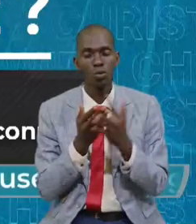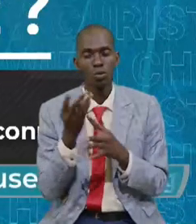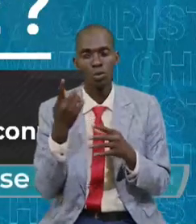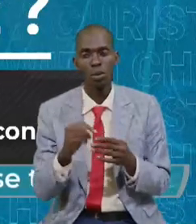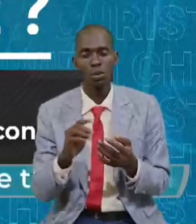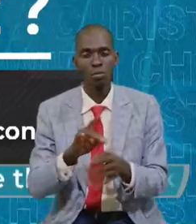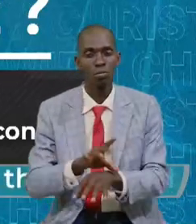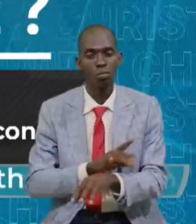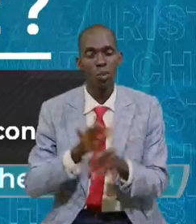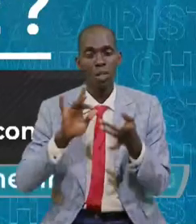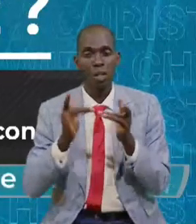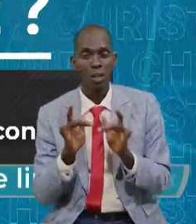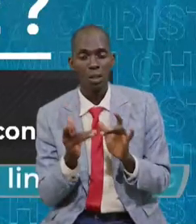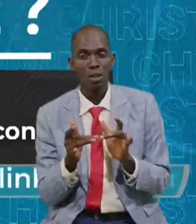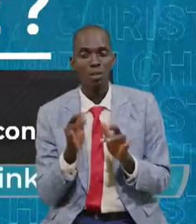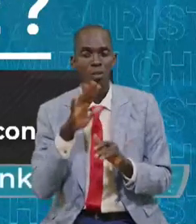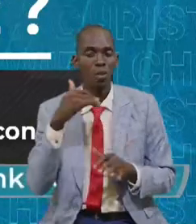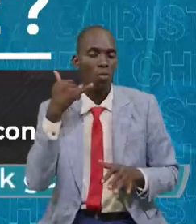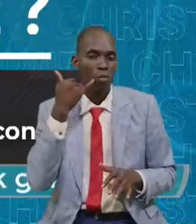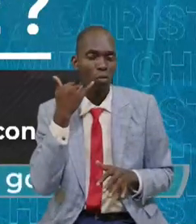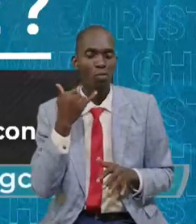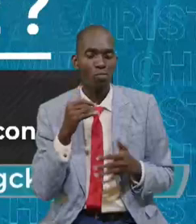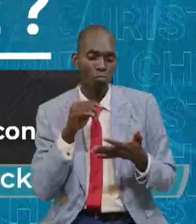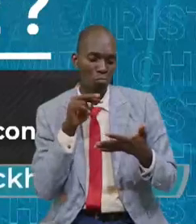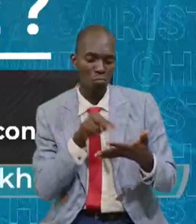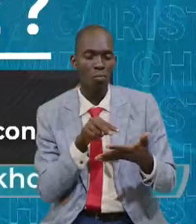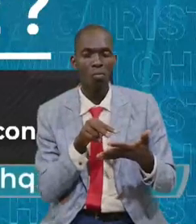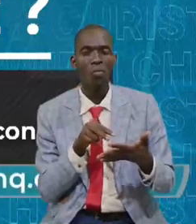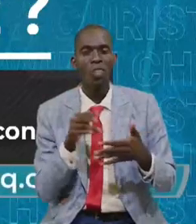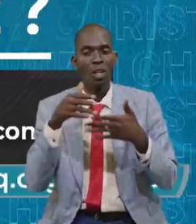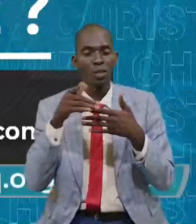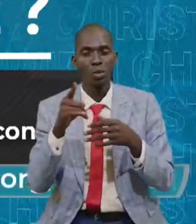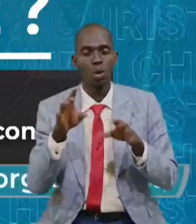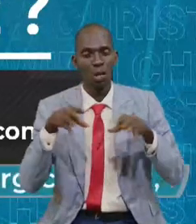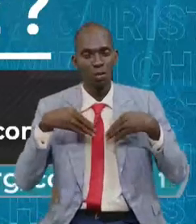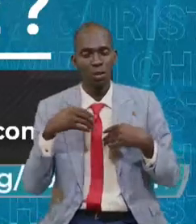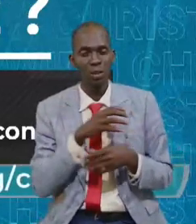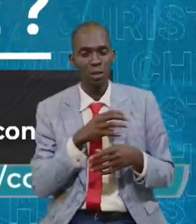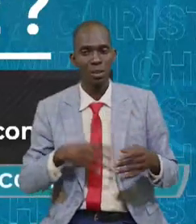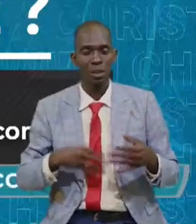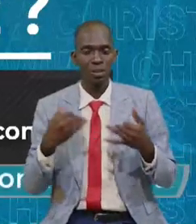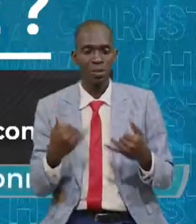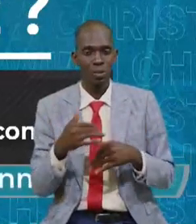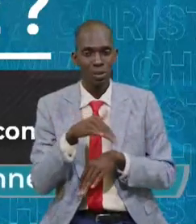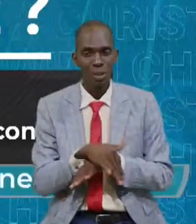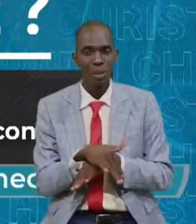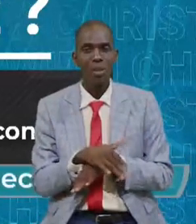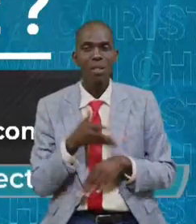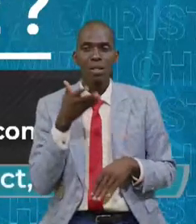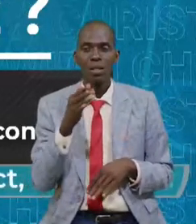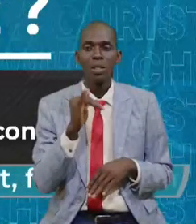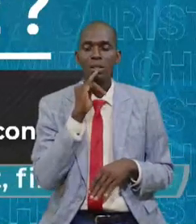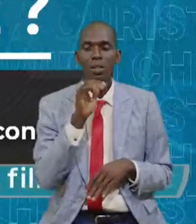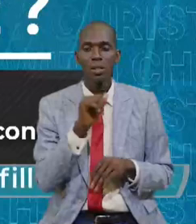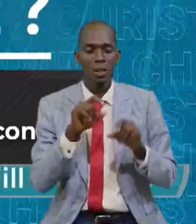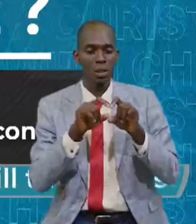Ceux qui sont en ligne et qui ont donné leur vie au Seigneur après le messager de l'homme de Dieu, il